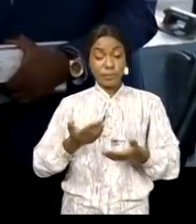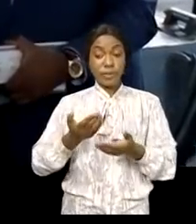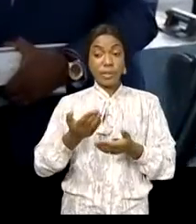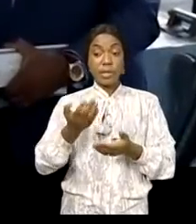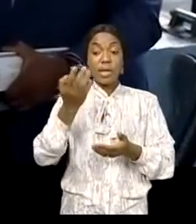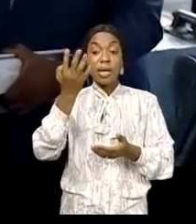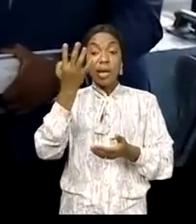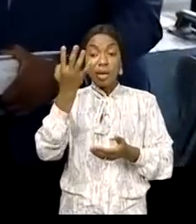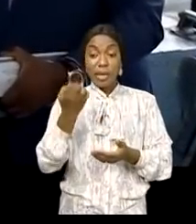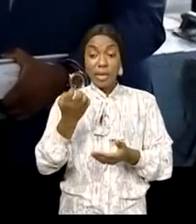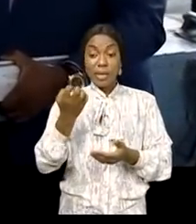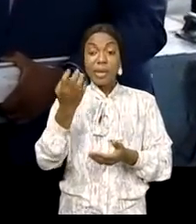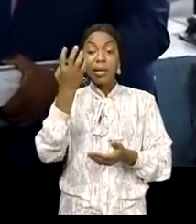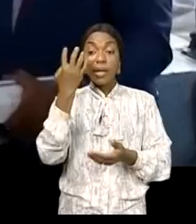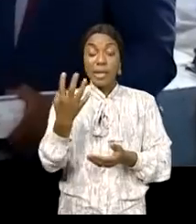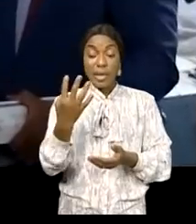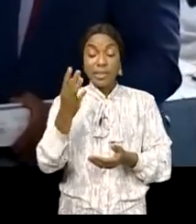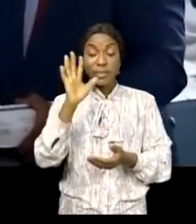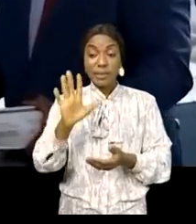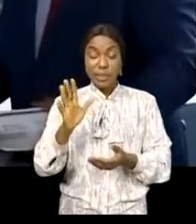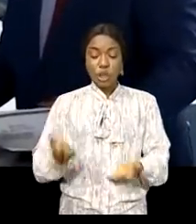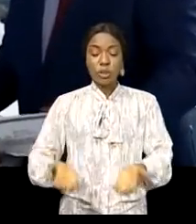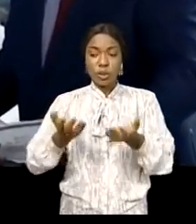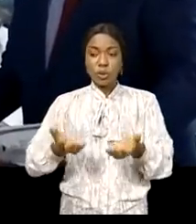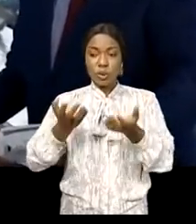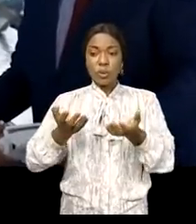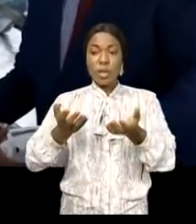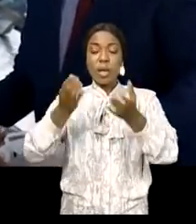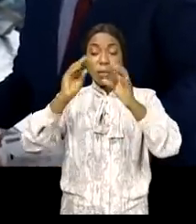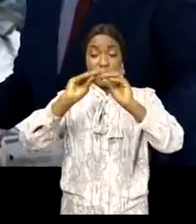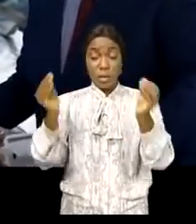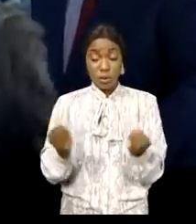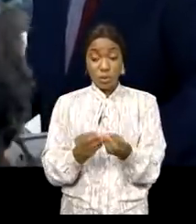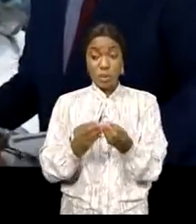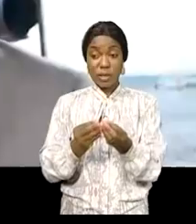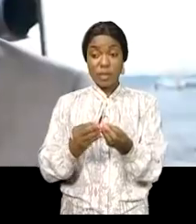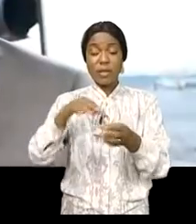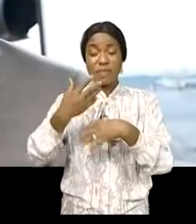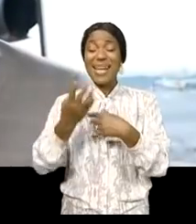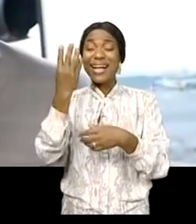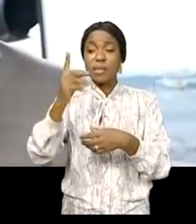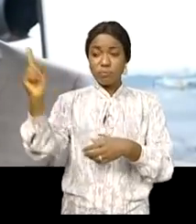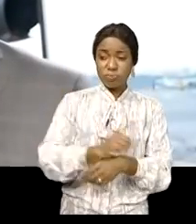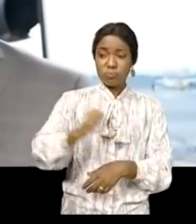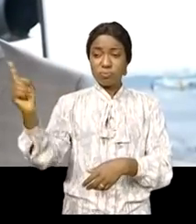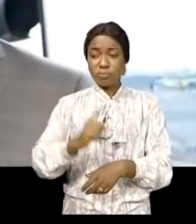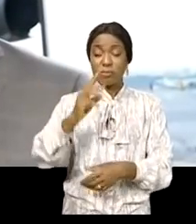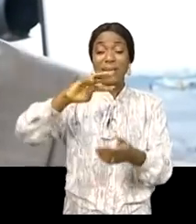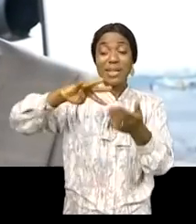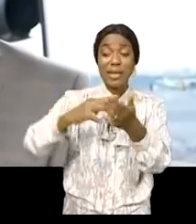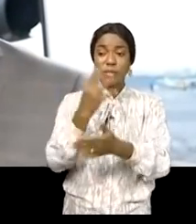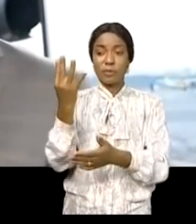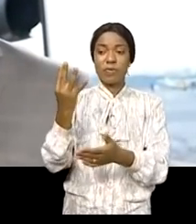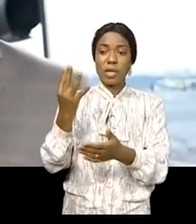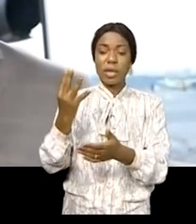39 tonnes dans une cargaison qui fera au total, je pense, 4 tours de ce qu'on a compris. Et ça vient